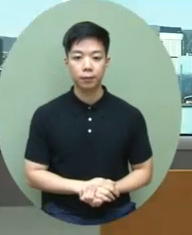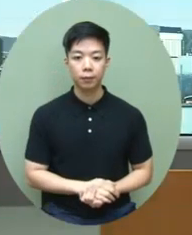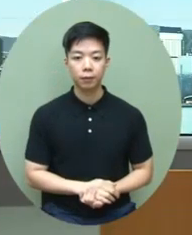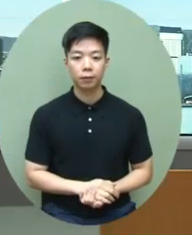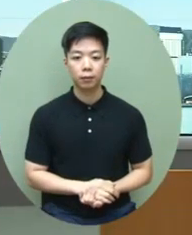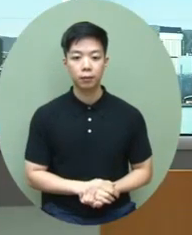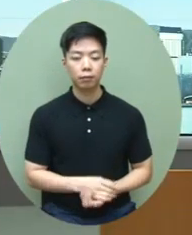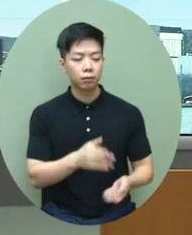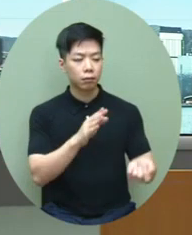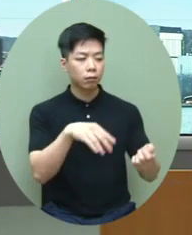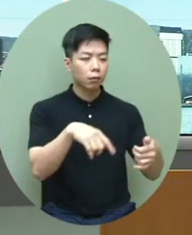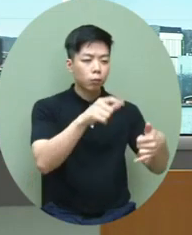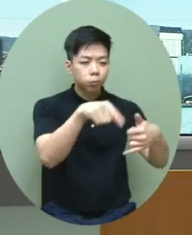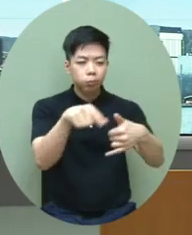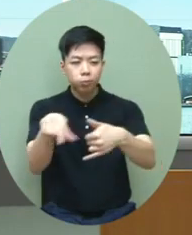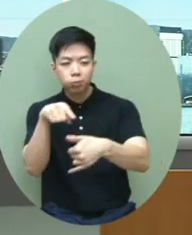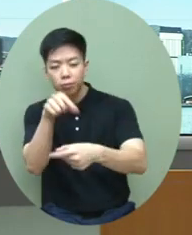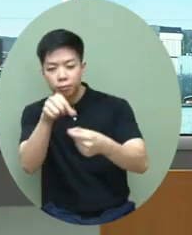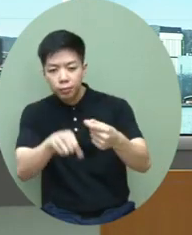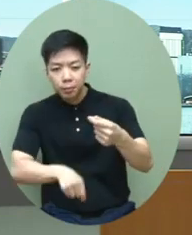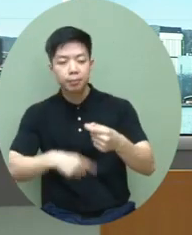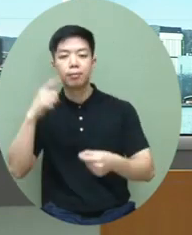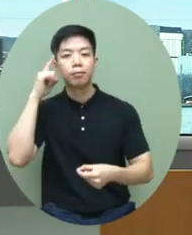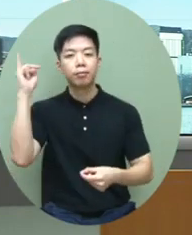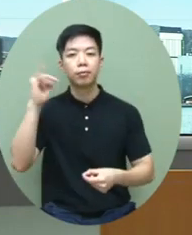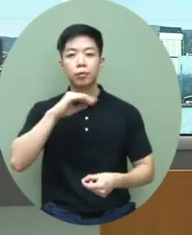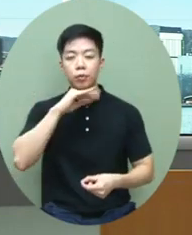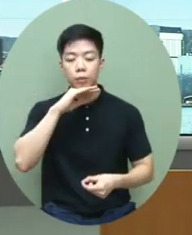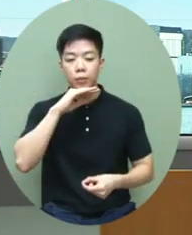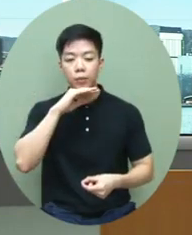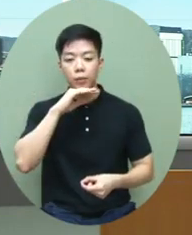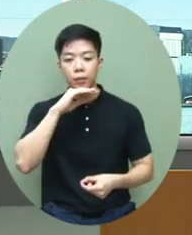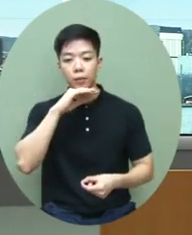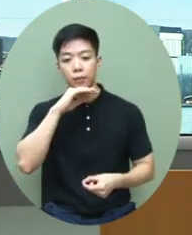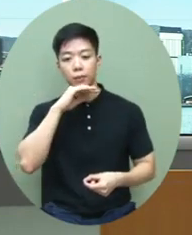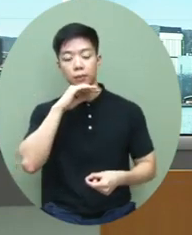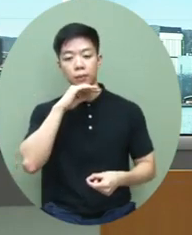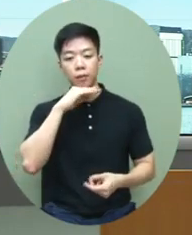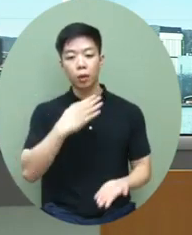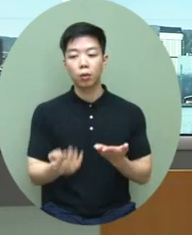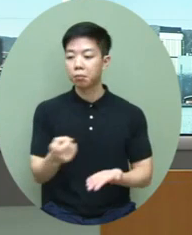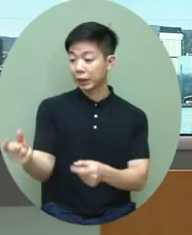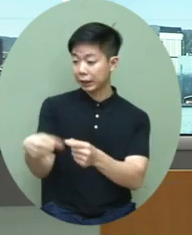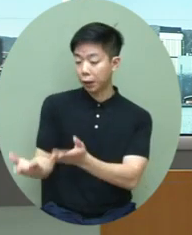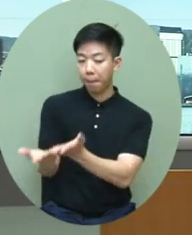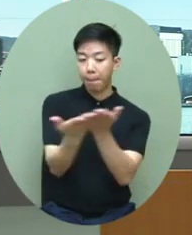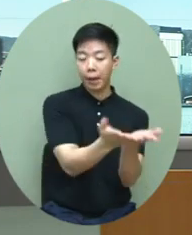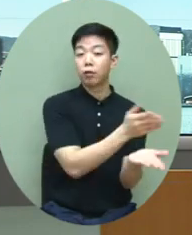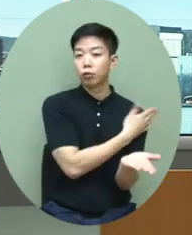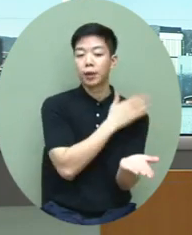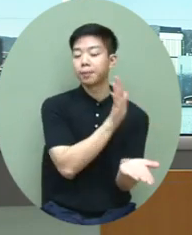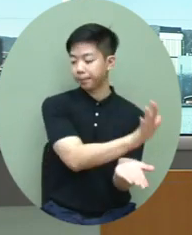我不知道個別個案的詳情，或者如果你有需要就可能給他的資料，看看相關的同事會不會幫到。 下